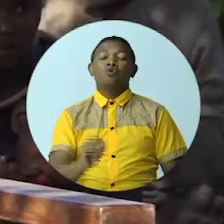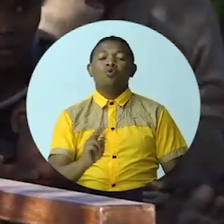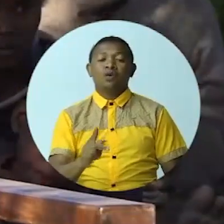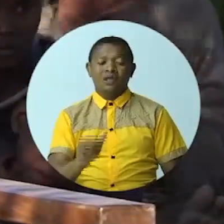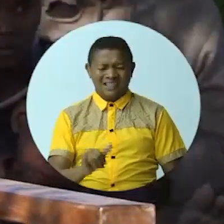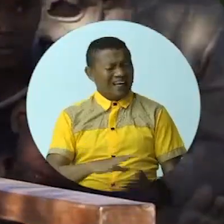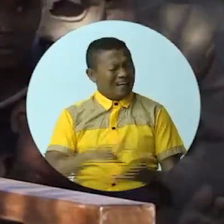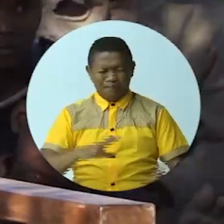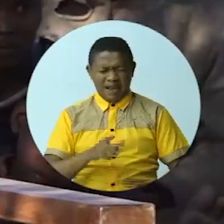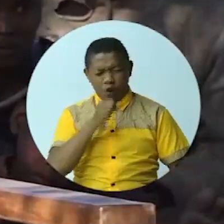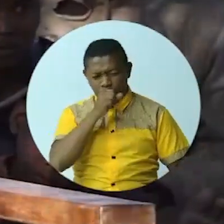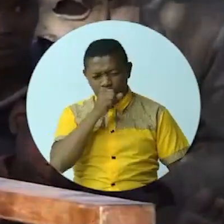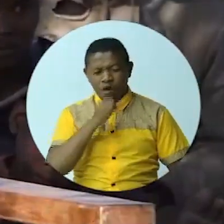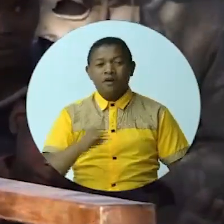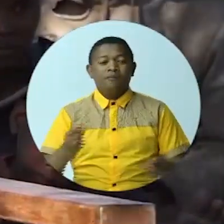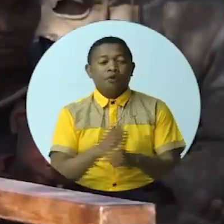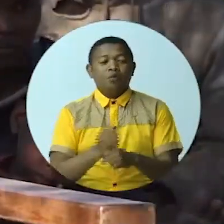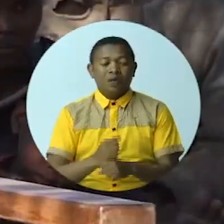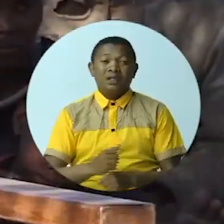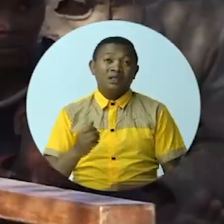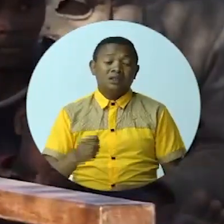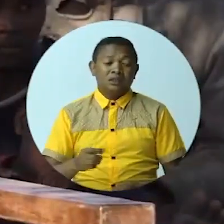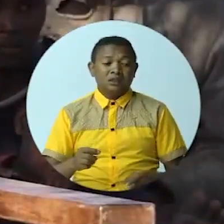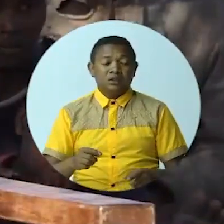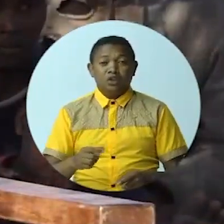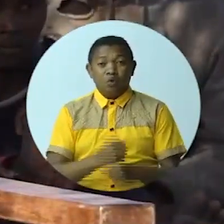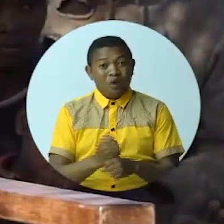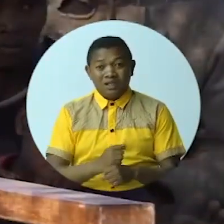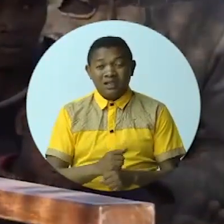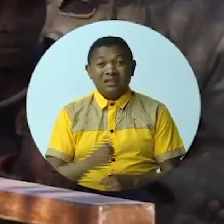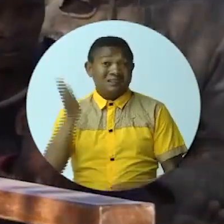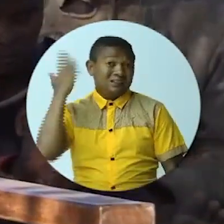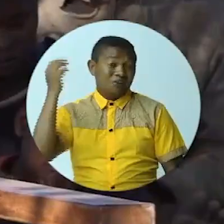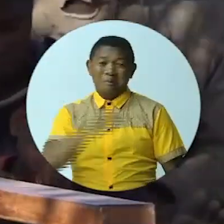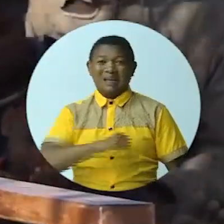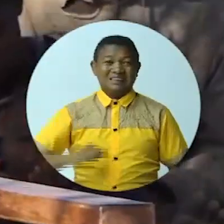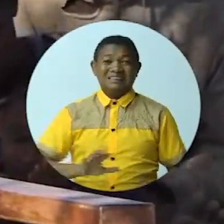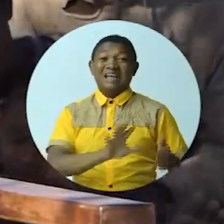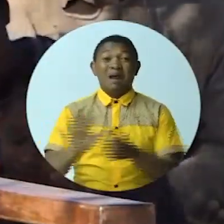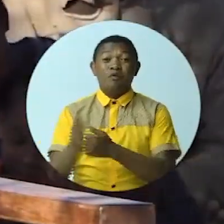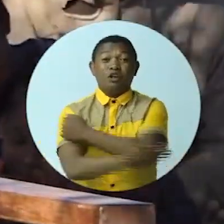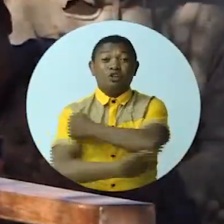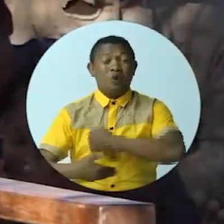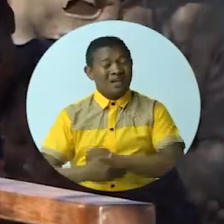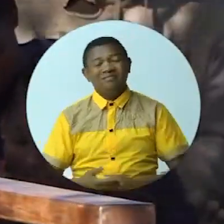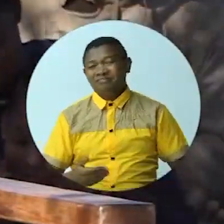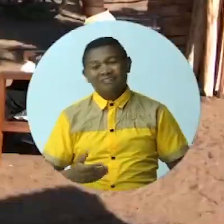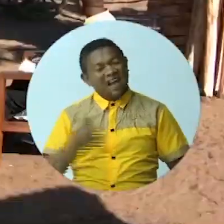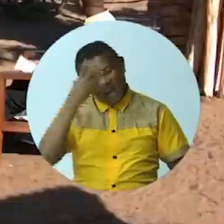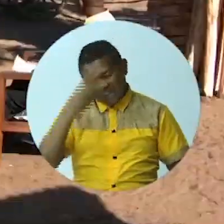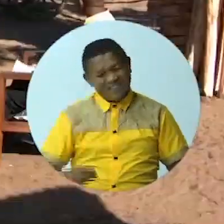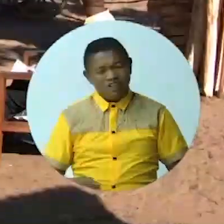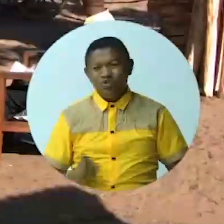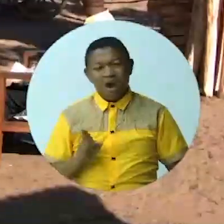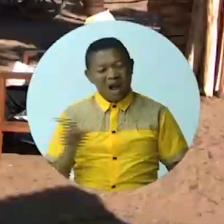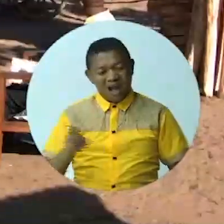raha dino nandritra ny enimpolo taona ity atsimo ity a dia mitrakitsika fa tsy mandoalika